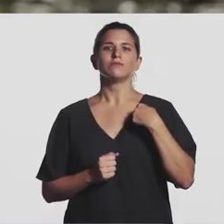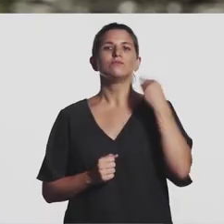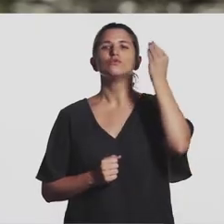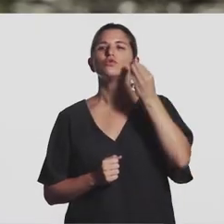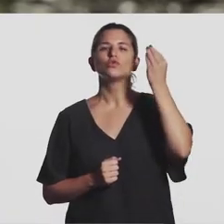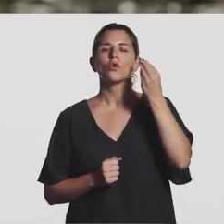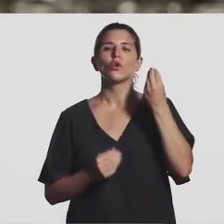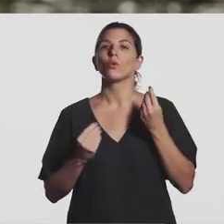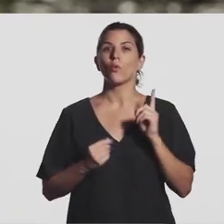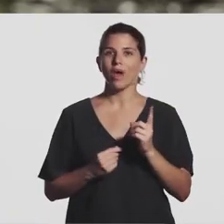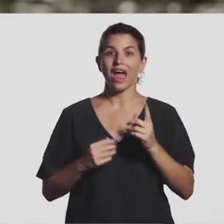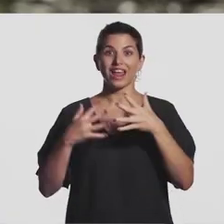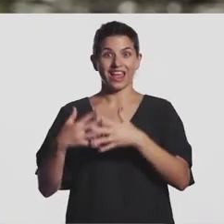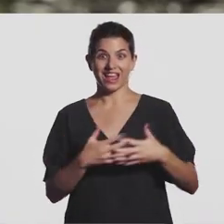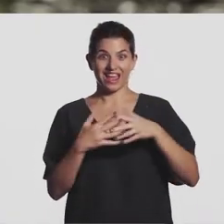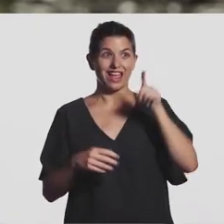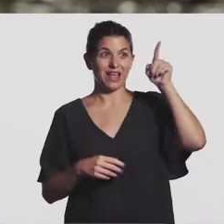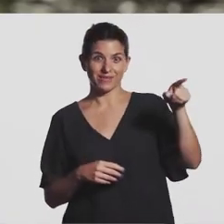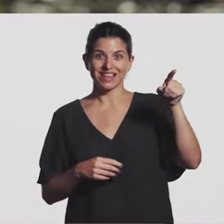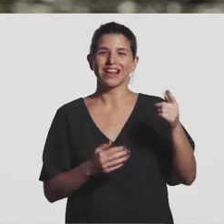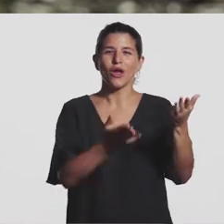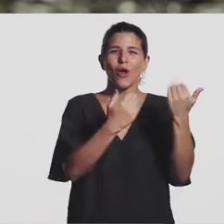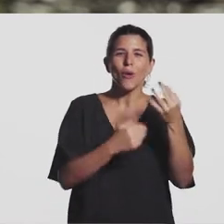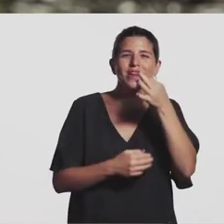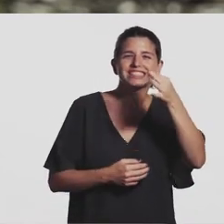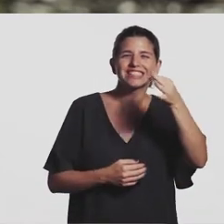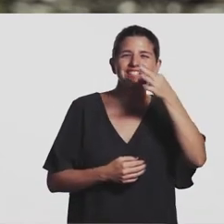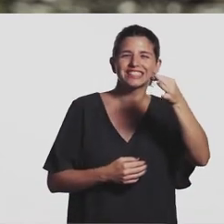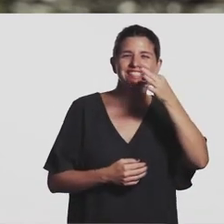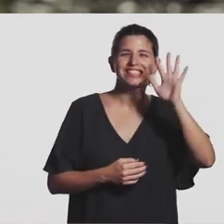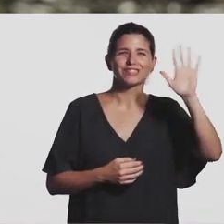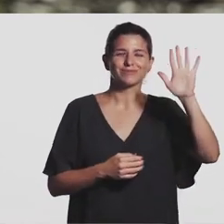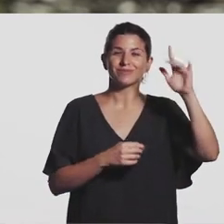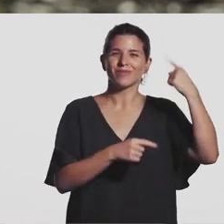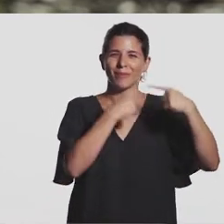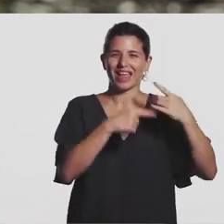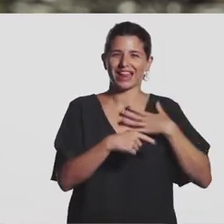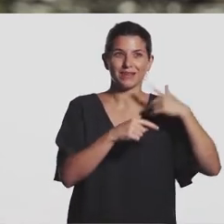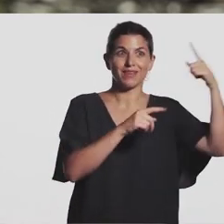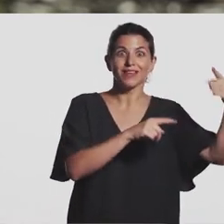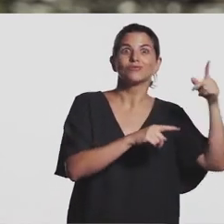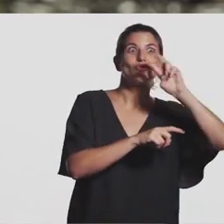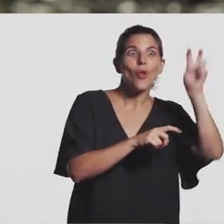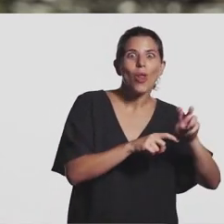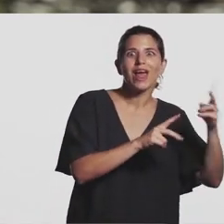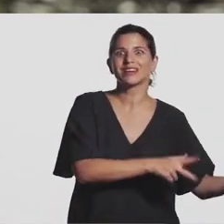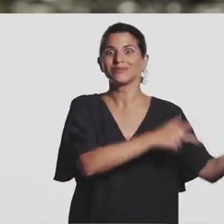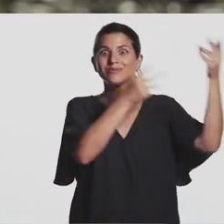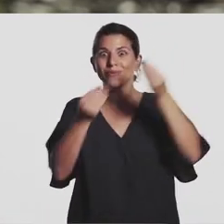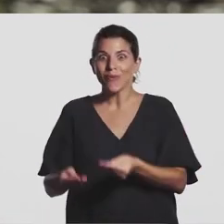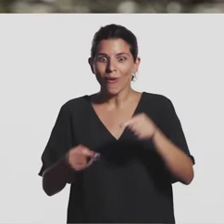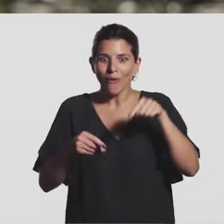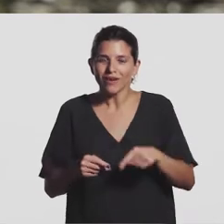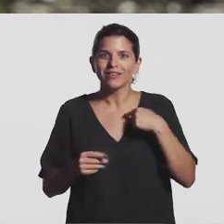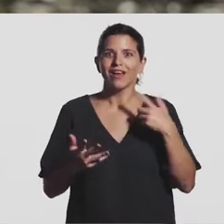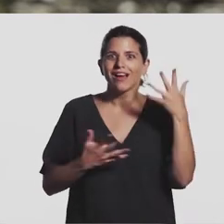Quindi per me sono i sogni, dov'è l'America, le prime gomme da masticare che arrivavano dall'America,